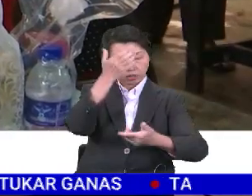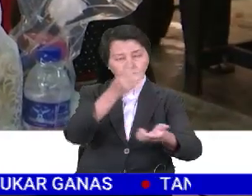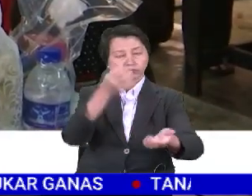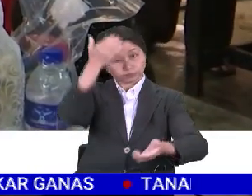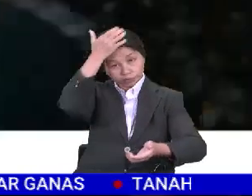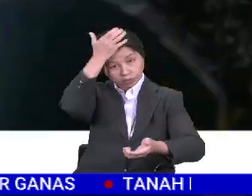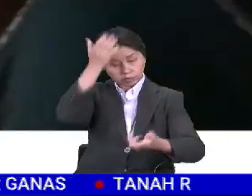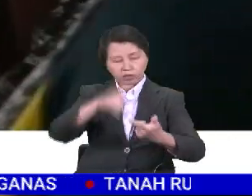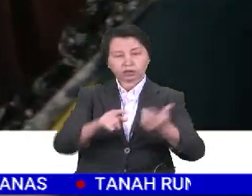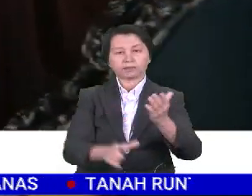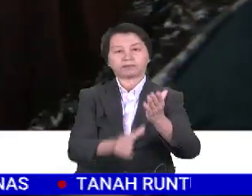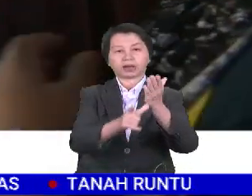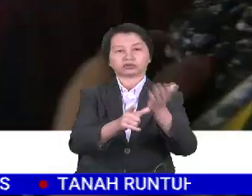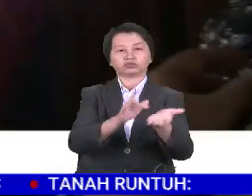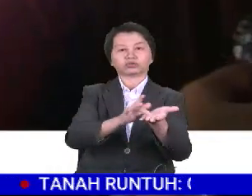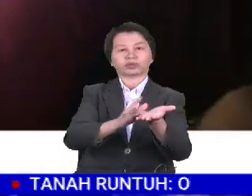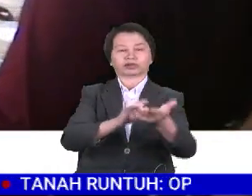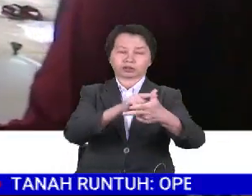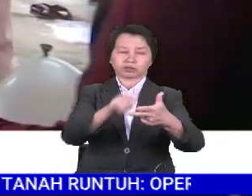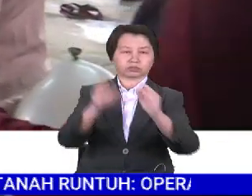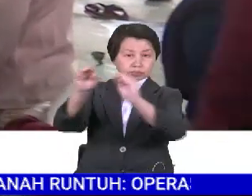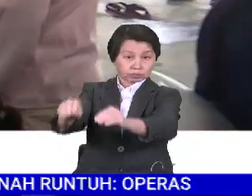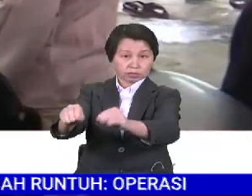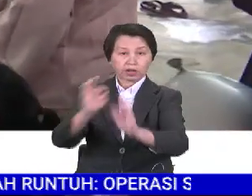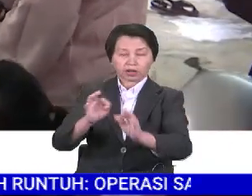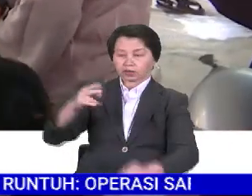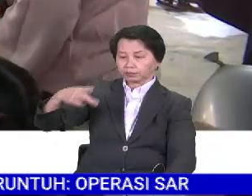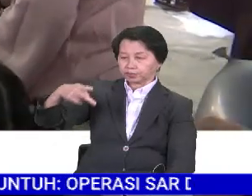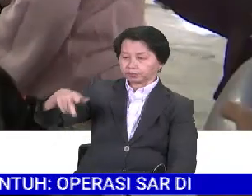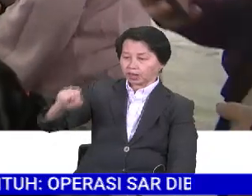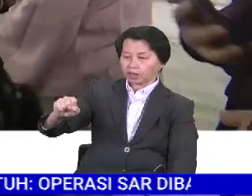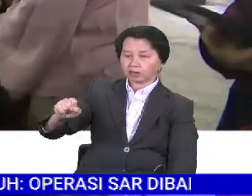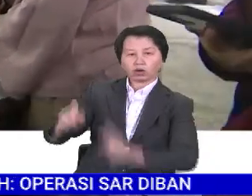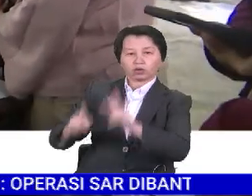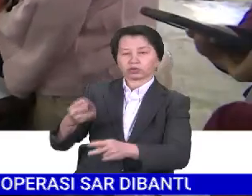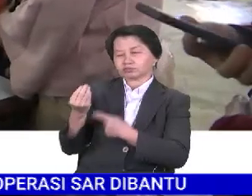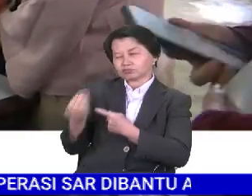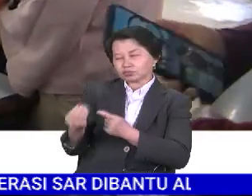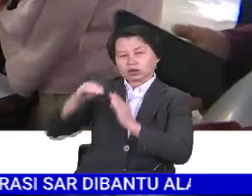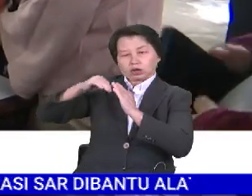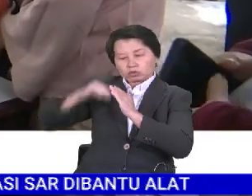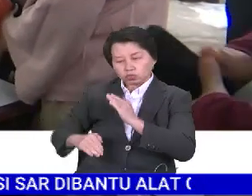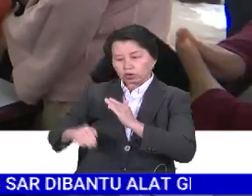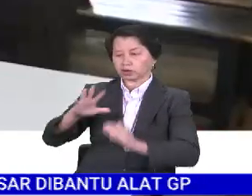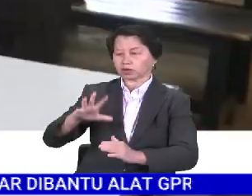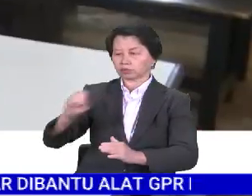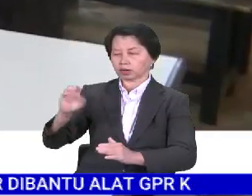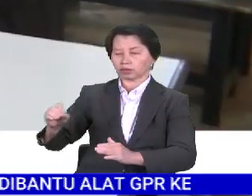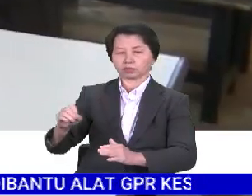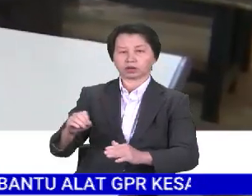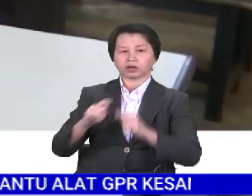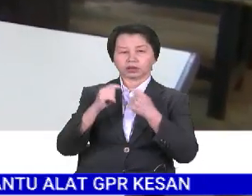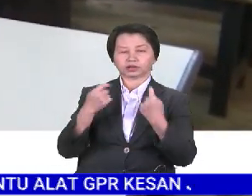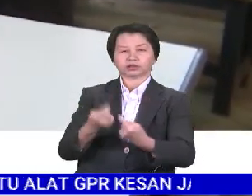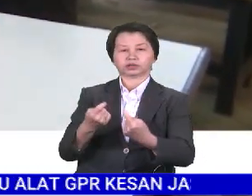juga pembantu perubatan. Tetapi kalau PPS itu PPS yang mempunyai kapasiti yang kurang daripada 500 orang, selalunya pasukan perubatan